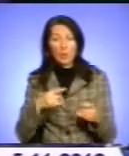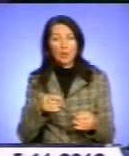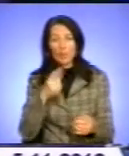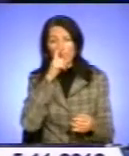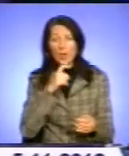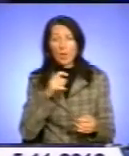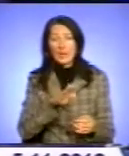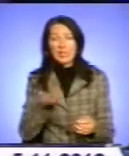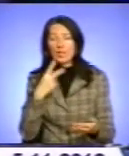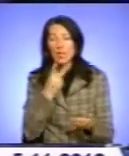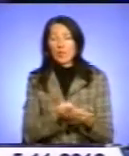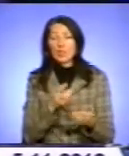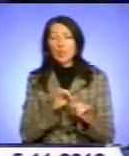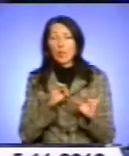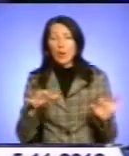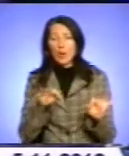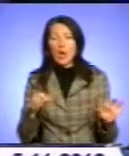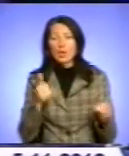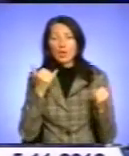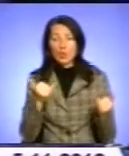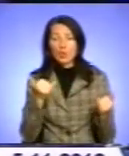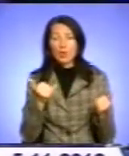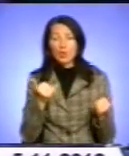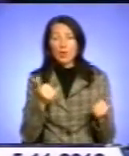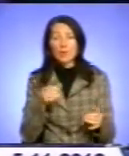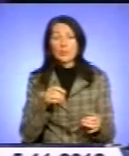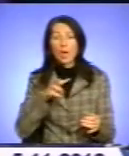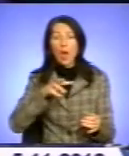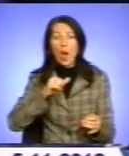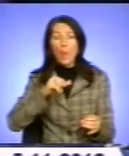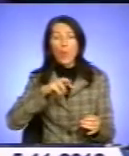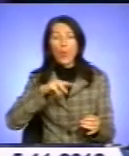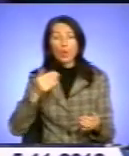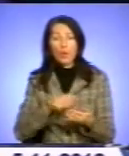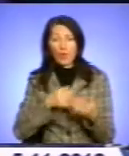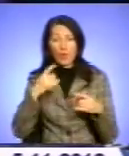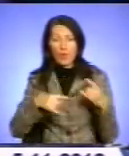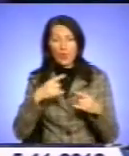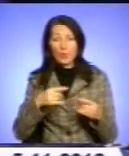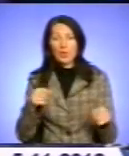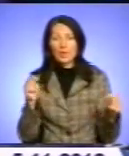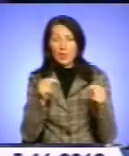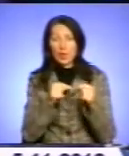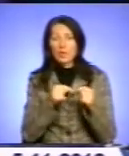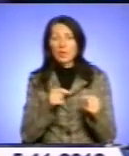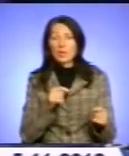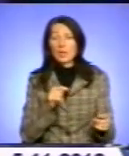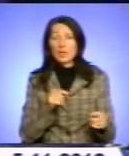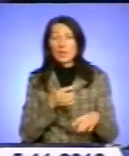популярні сучасні мультфільми, стикаються з агресією і негативом, які значною мірою формують їх